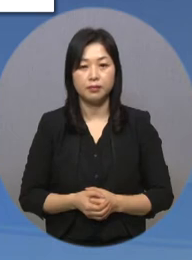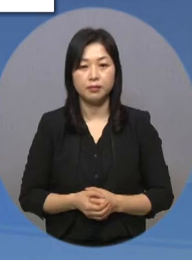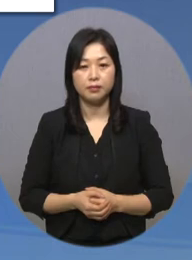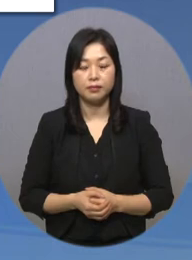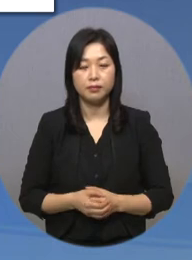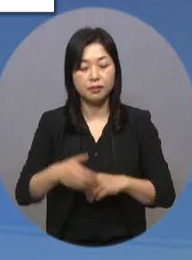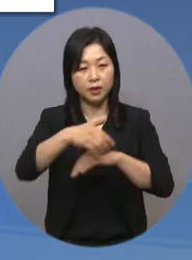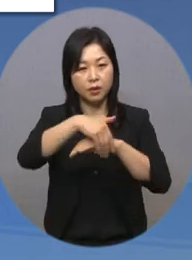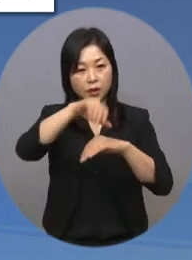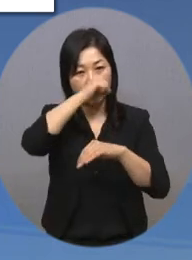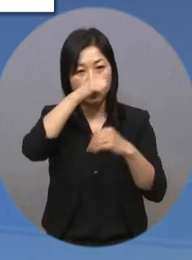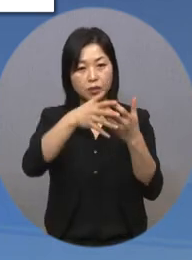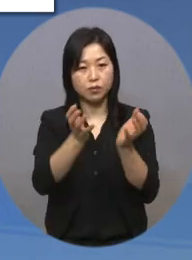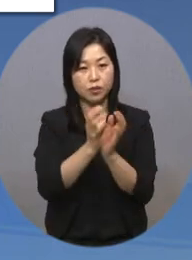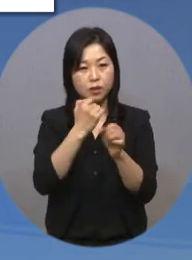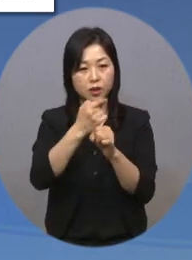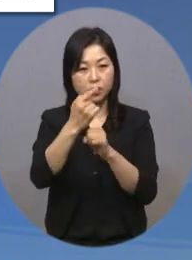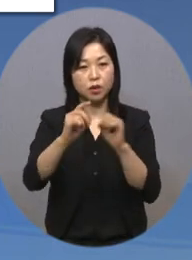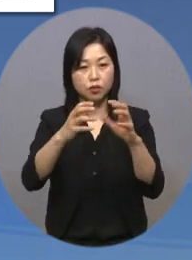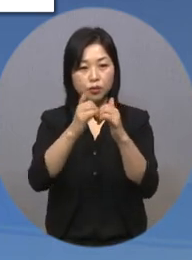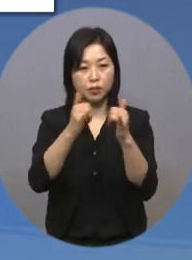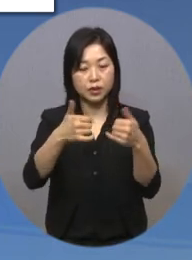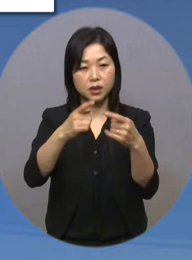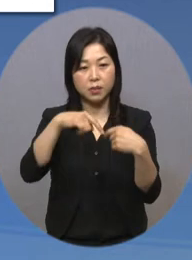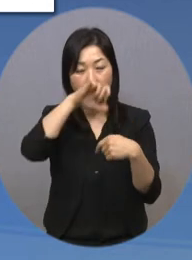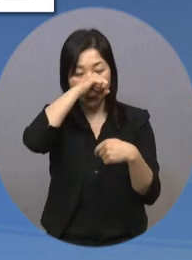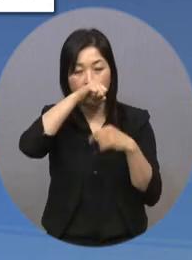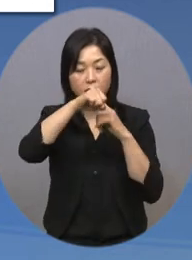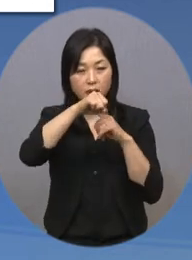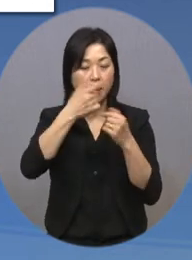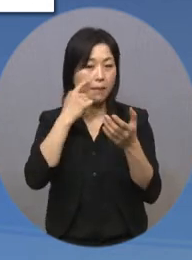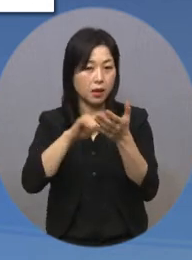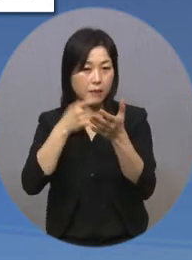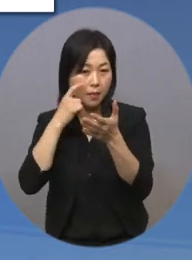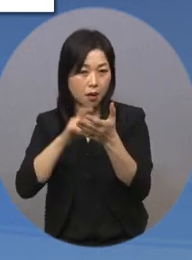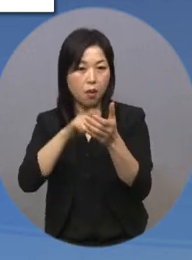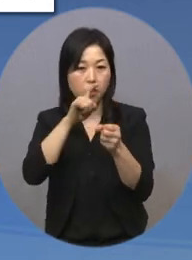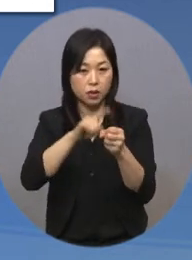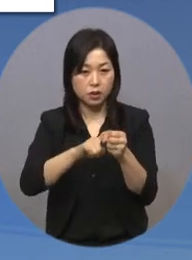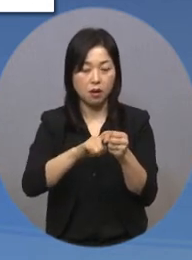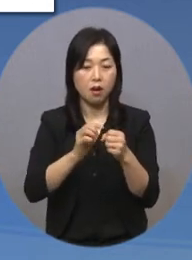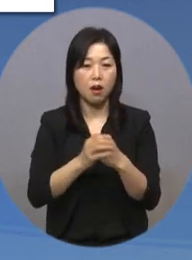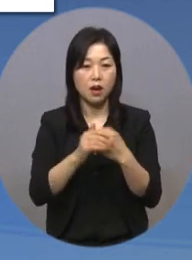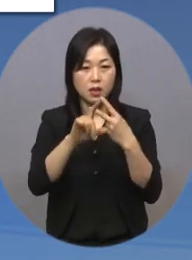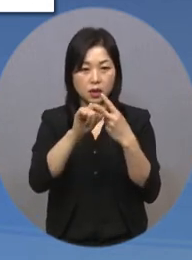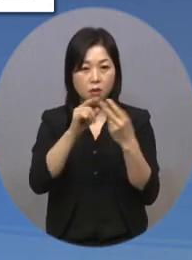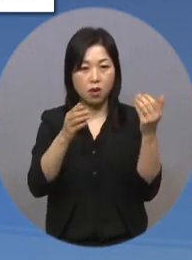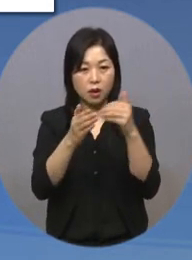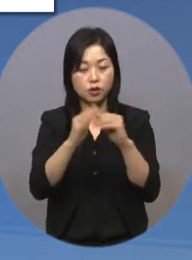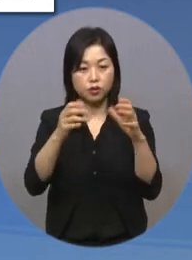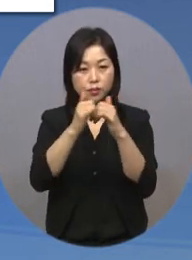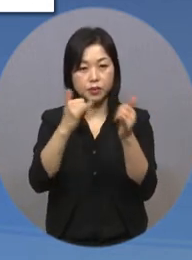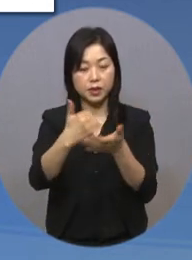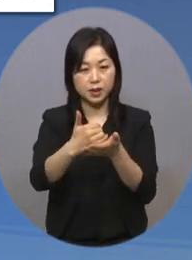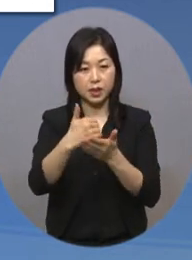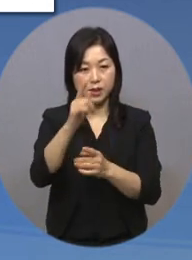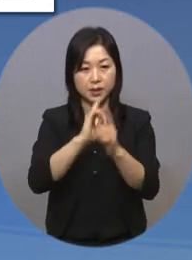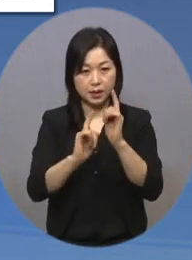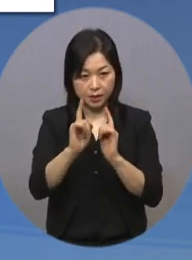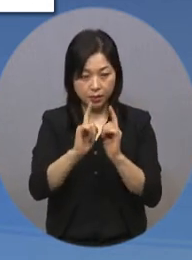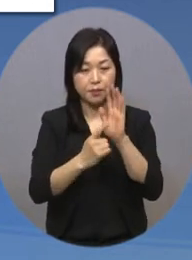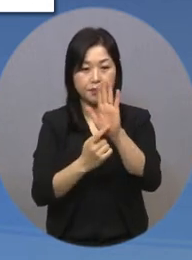기획재정부는 내년도 국민참여예산사업을 적극적으로 발굴하기 위해 다음 달까지 국민제안을